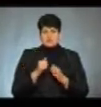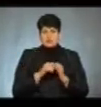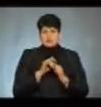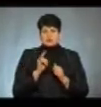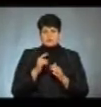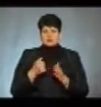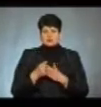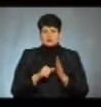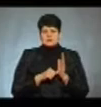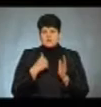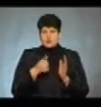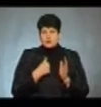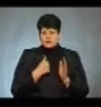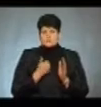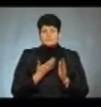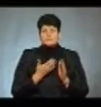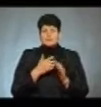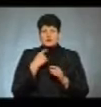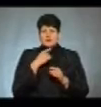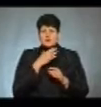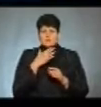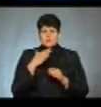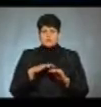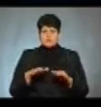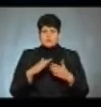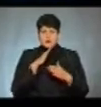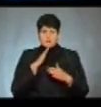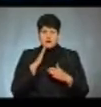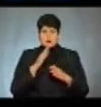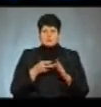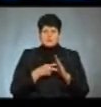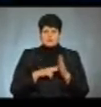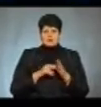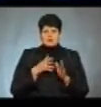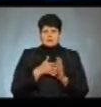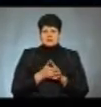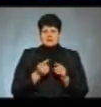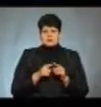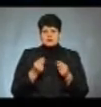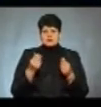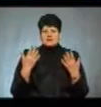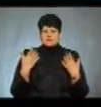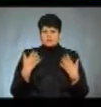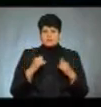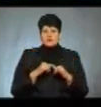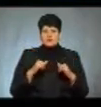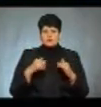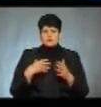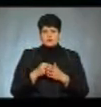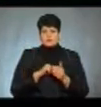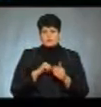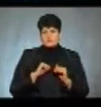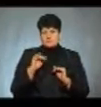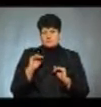дитину до 6 років. Зі слів багатодітної мами Оксани Коваленко, планує витратити ці гроші на відпочинок і розвиток свого